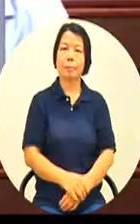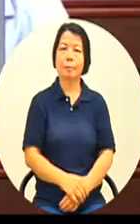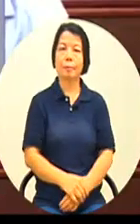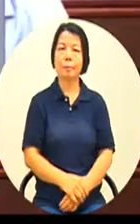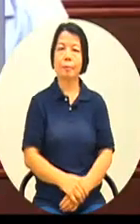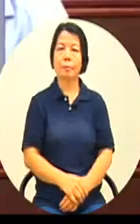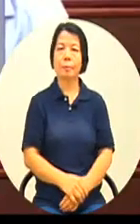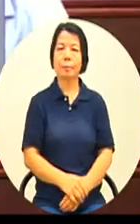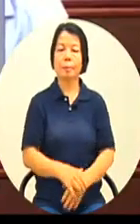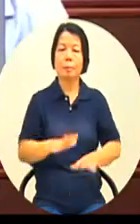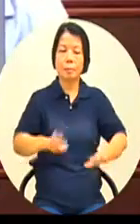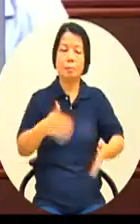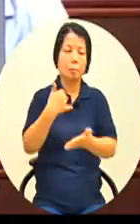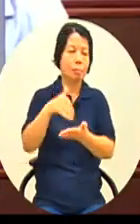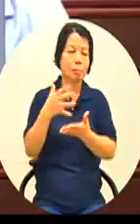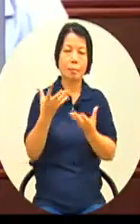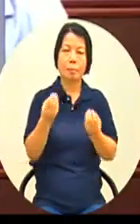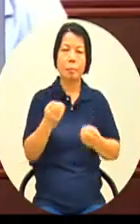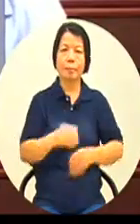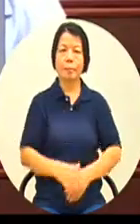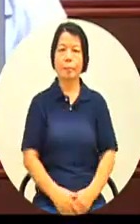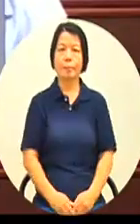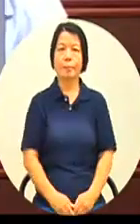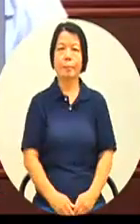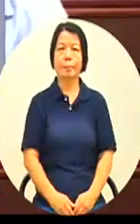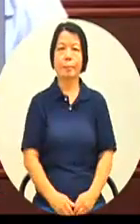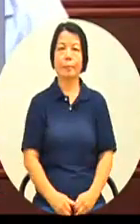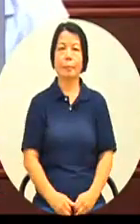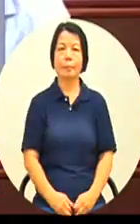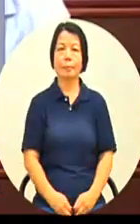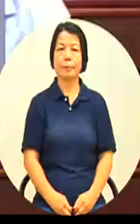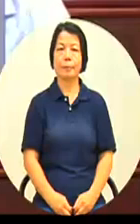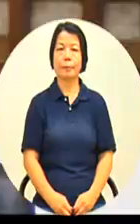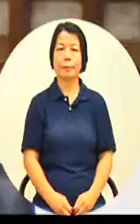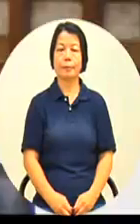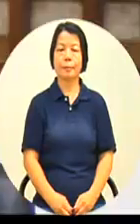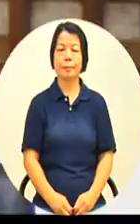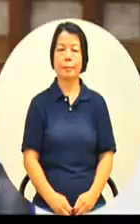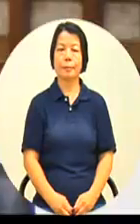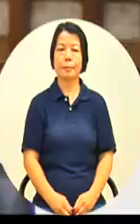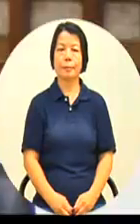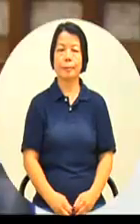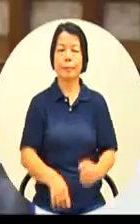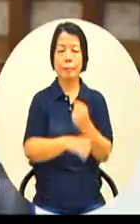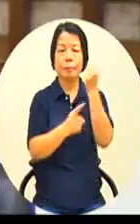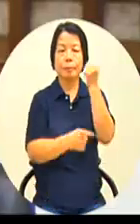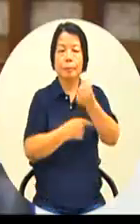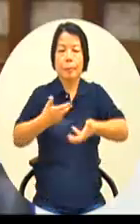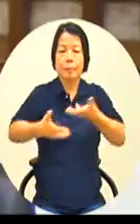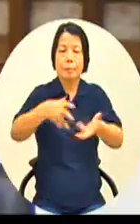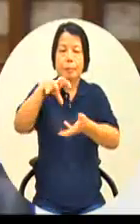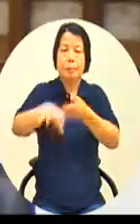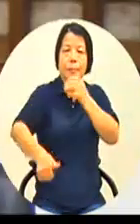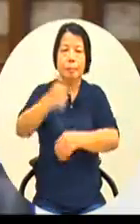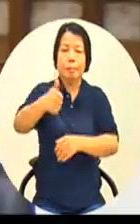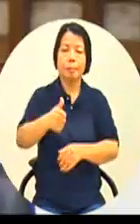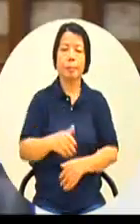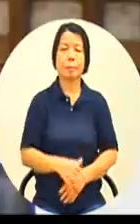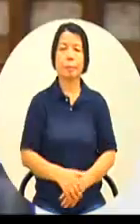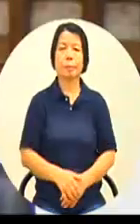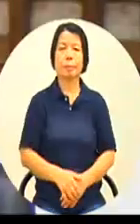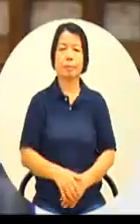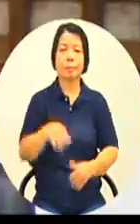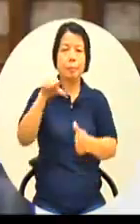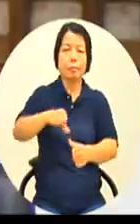个，我目前无这个 资料。无这个统计。 是是。 咱的服务部长邱泰山在讲酒驾的吼，拢